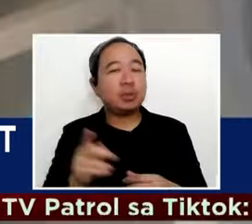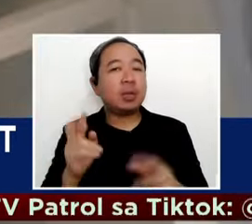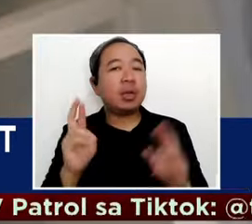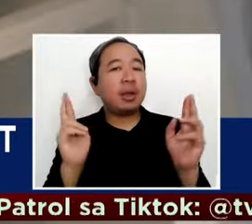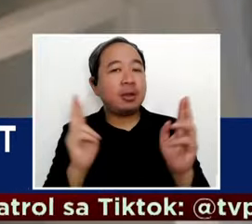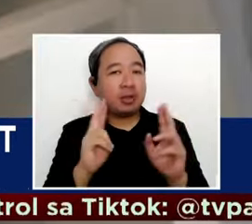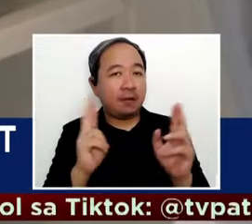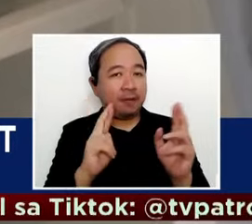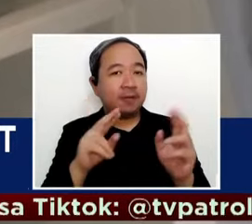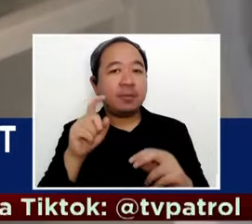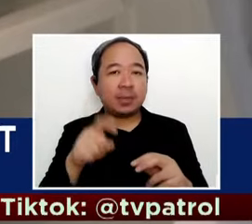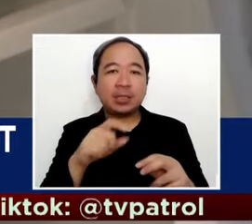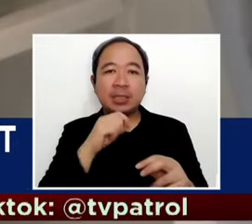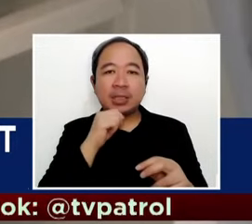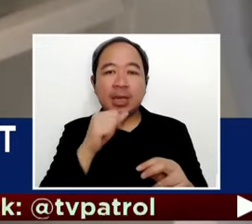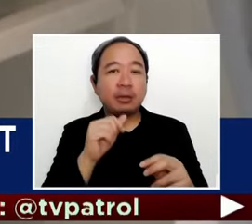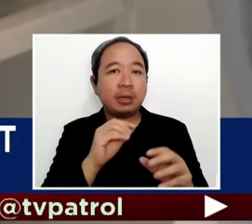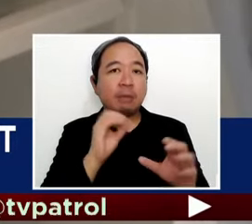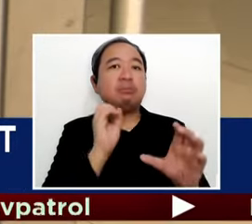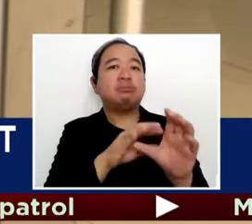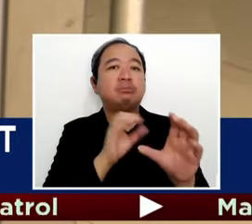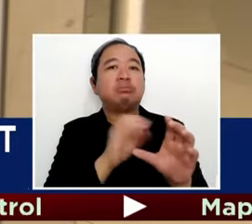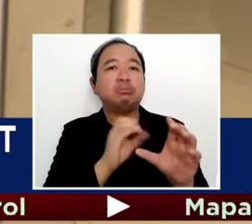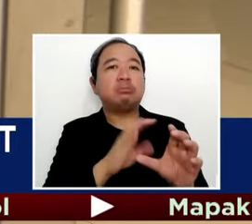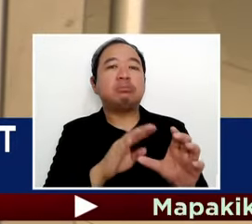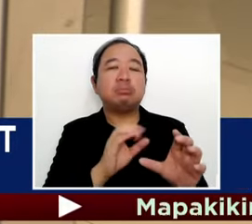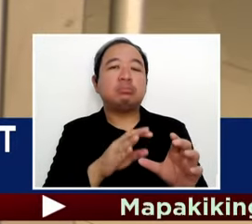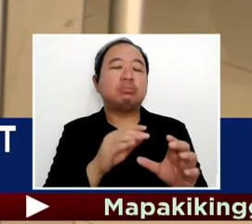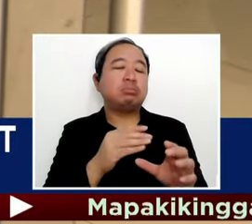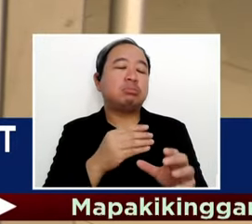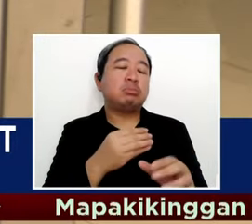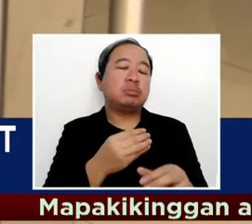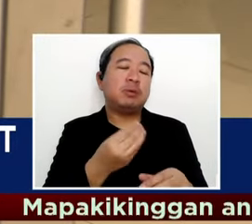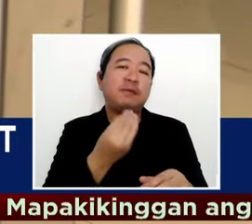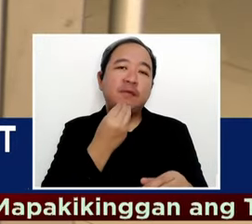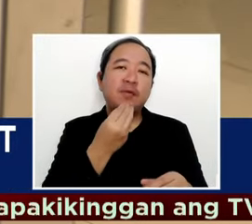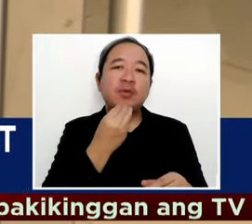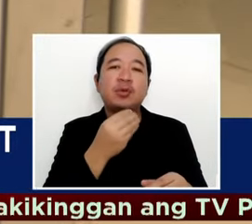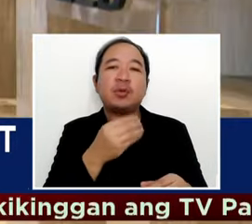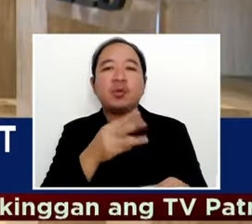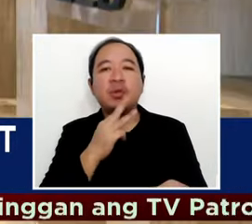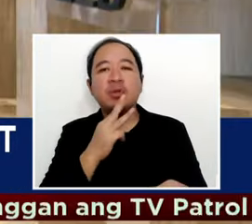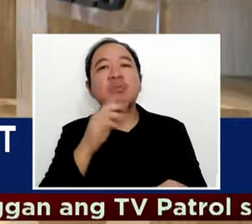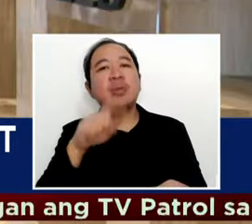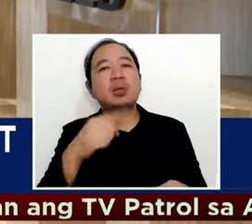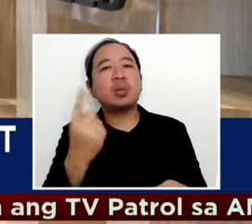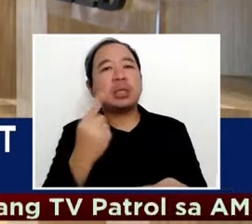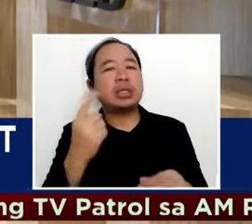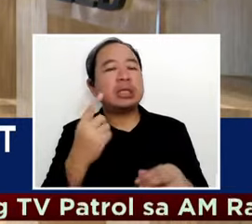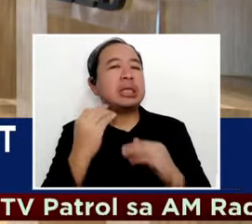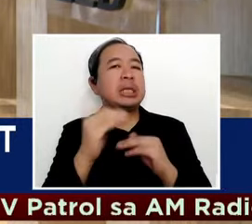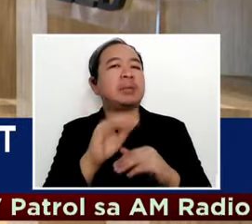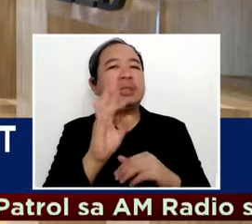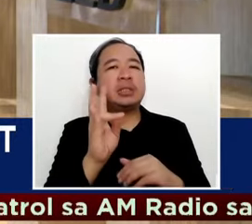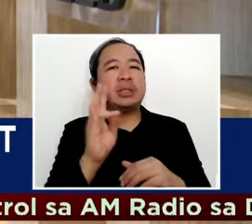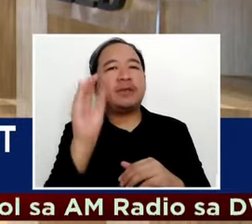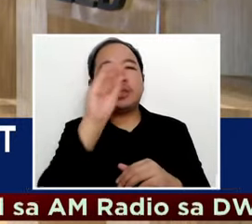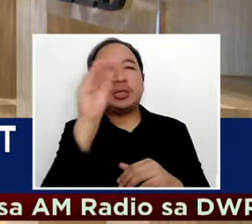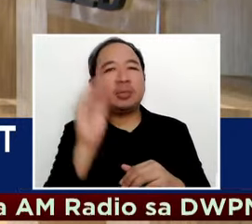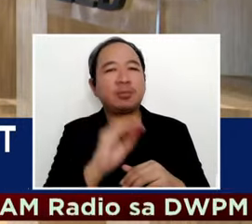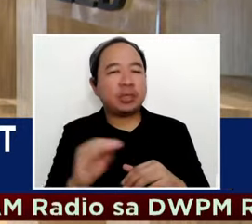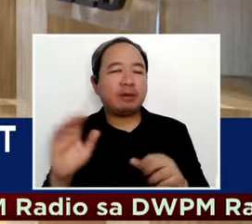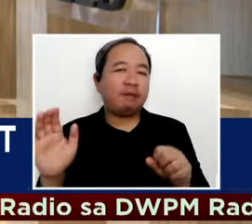hindi dapat pinupuno ng pagkain at tubig. Dapat 70% full lang ito kasi nabablock natin yung air